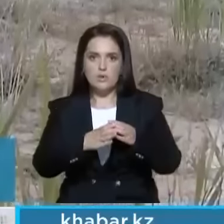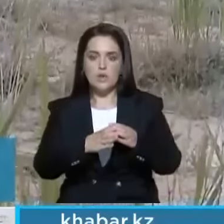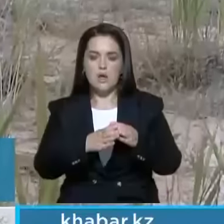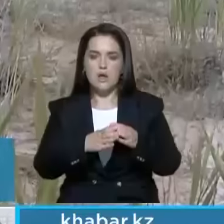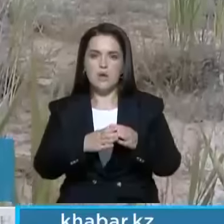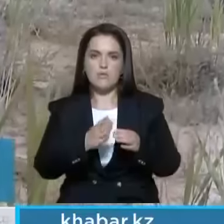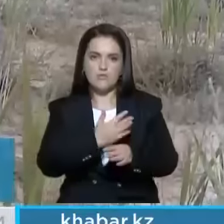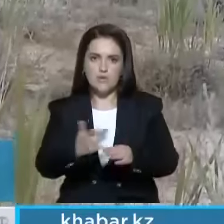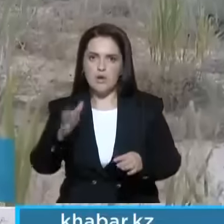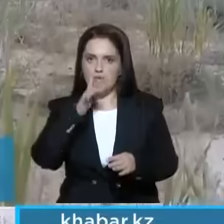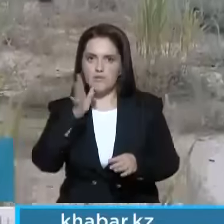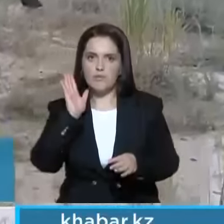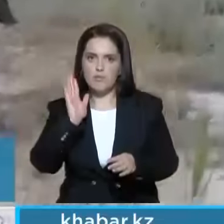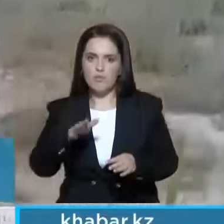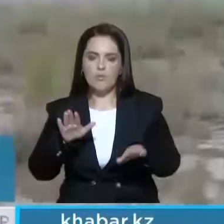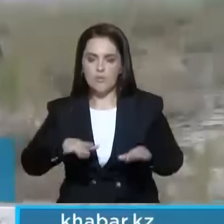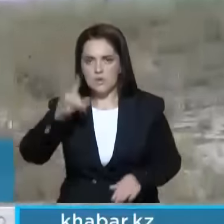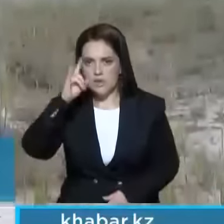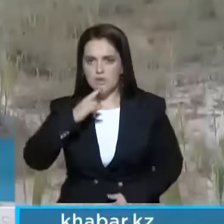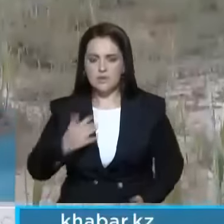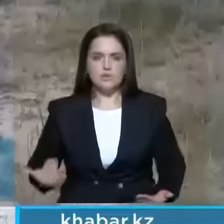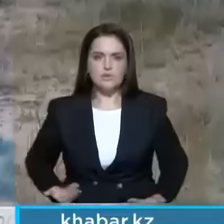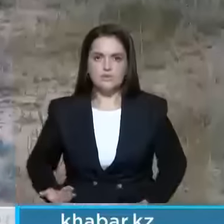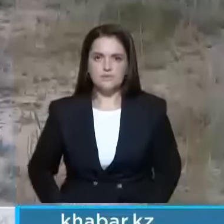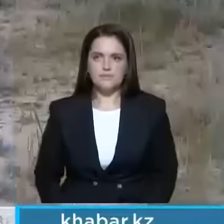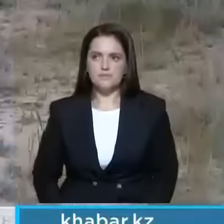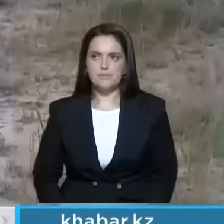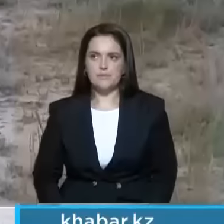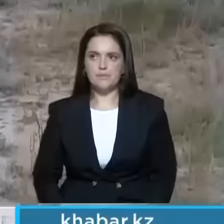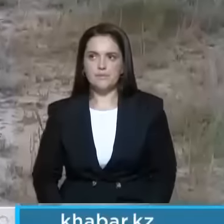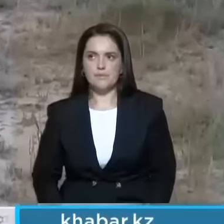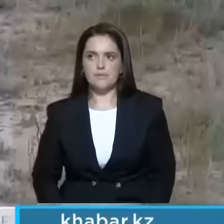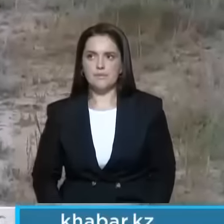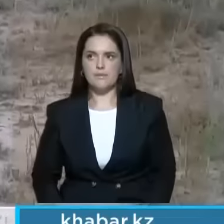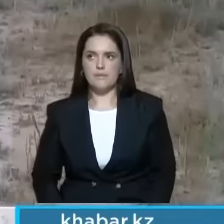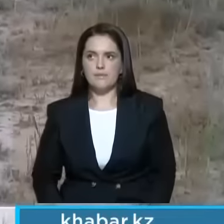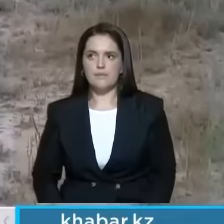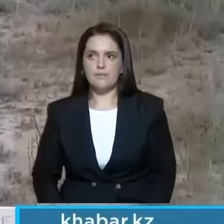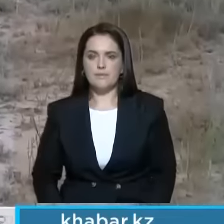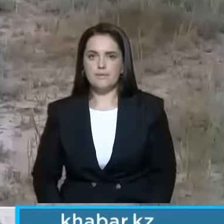столетия назад, будут мирно пастись в казахстанских степях. Татьяна Ковалева, Канат Абильдин, Хабар.